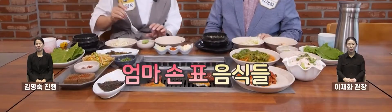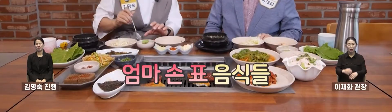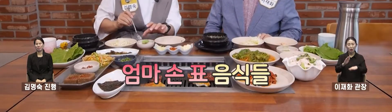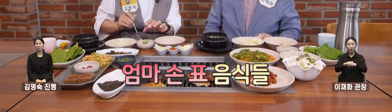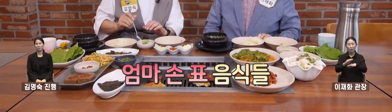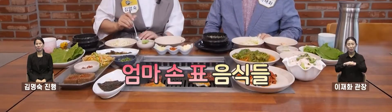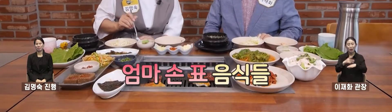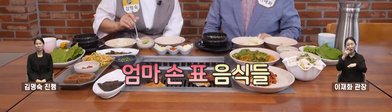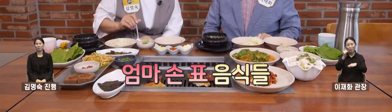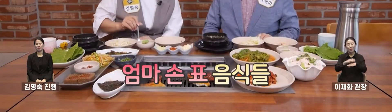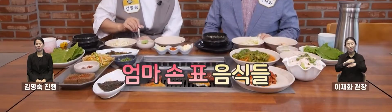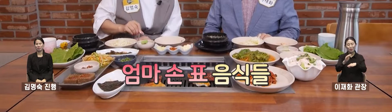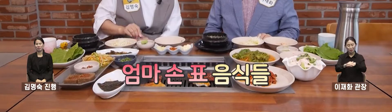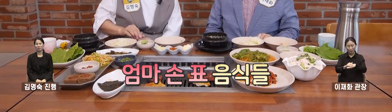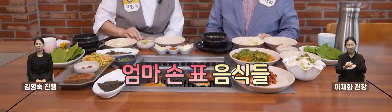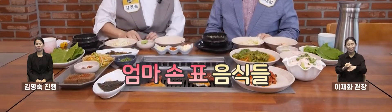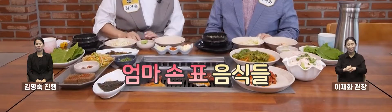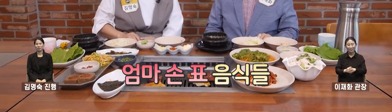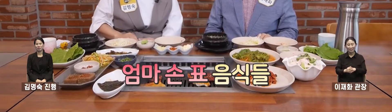엄마 손표.